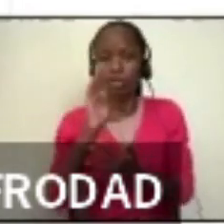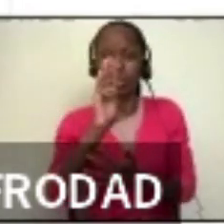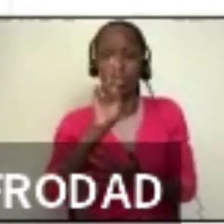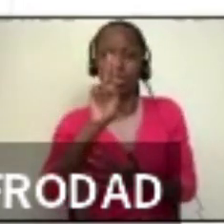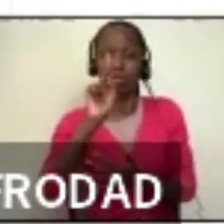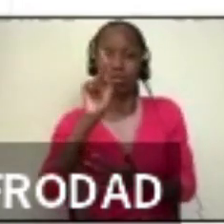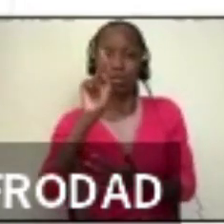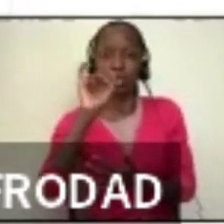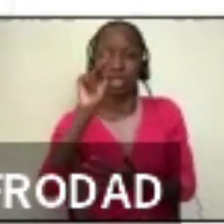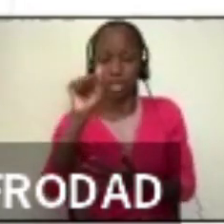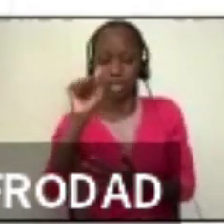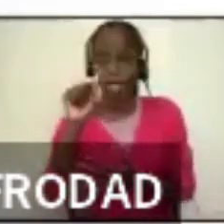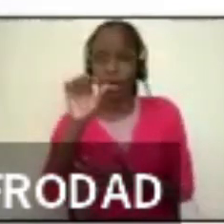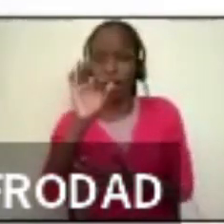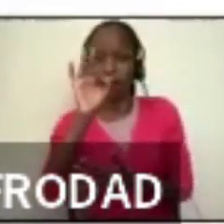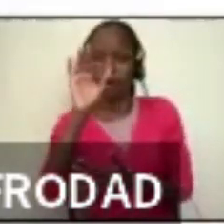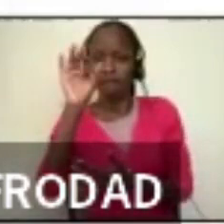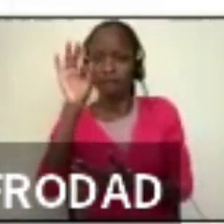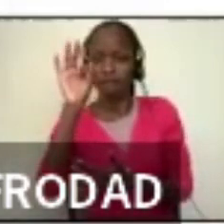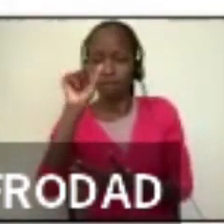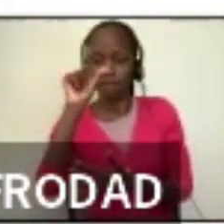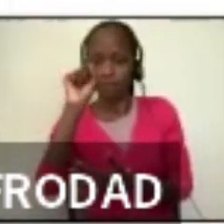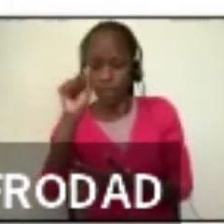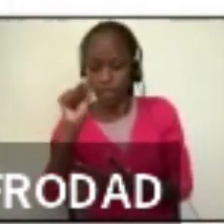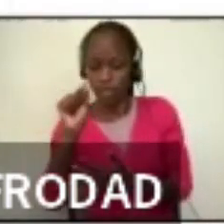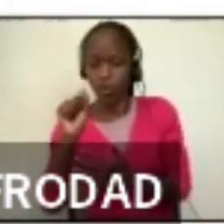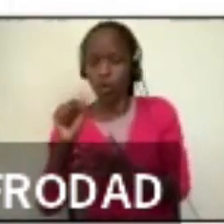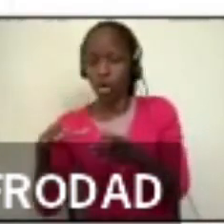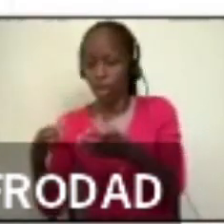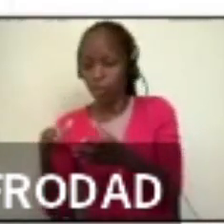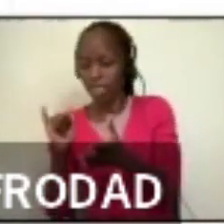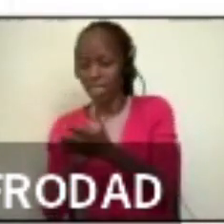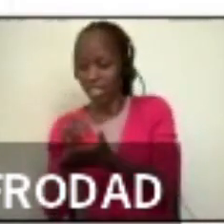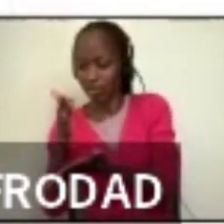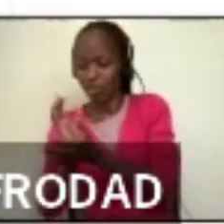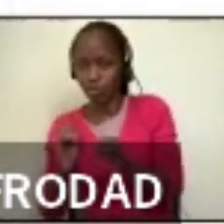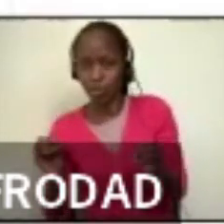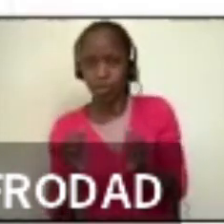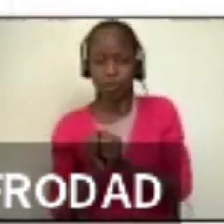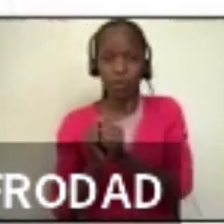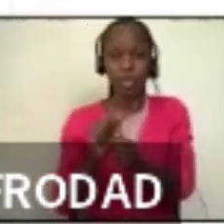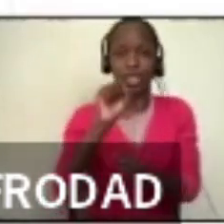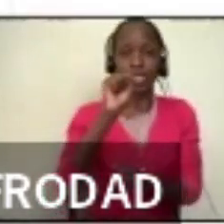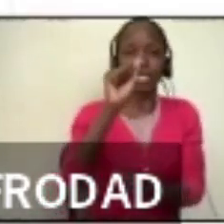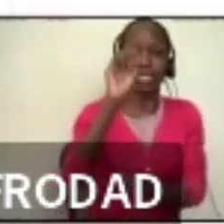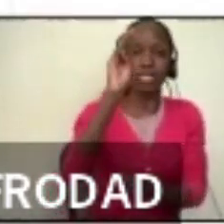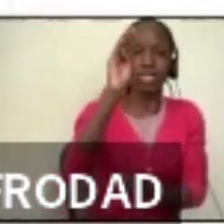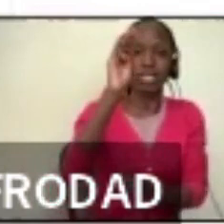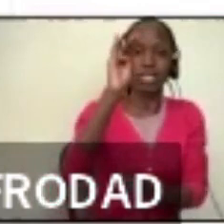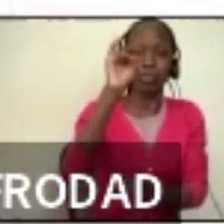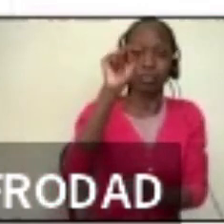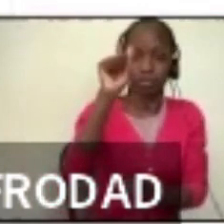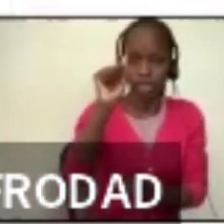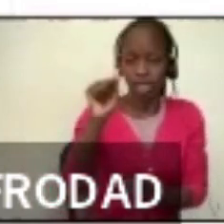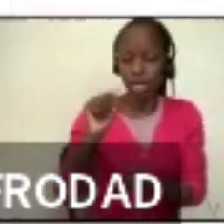burkinabé fictive qui n'existe pas, avec une société serbe. Vous voyez que c'est très loin entre le Burkina et la Serbie.